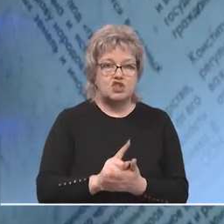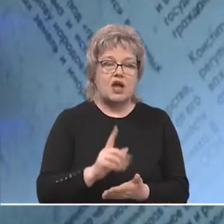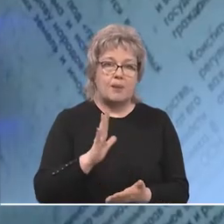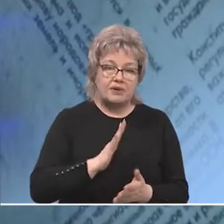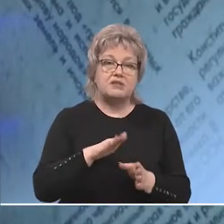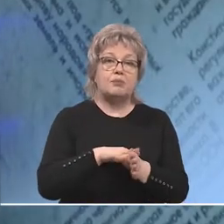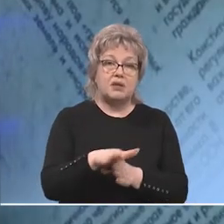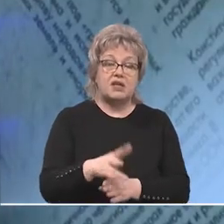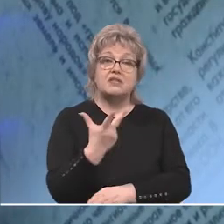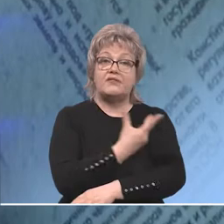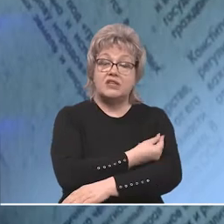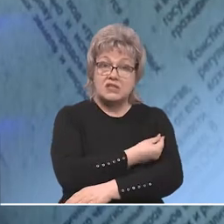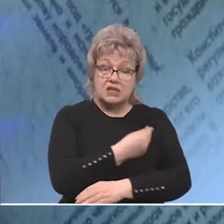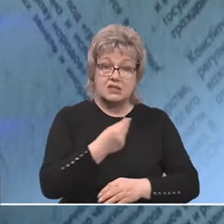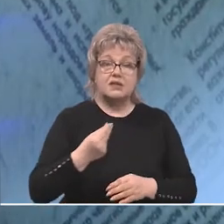обязательно проводиться.